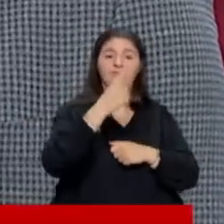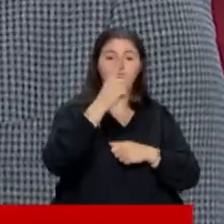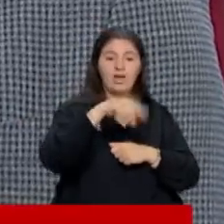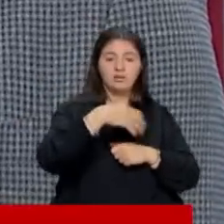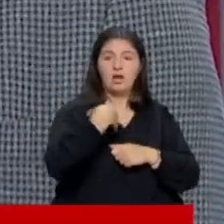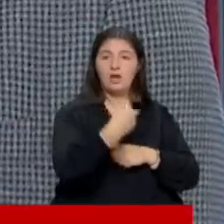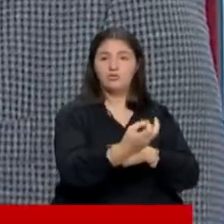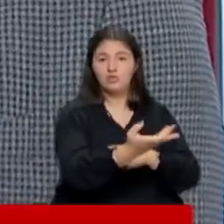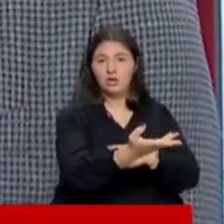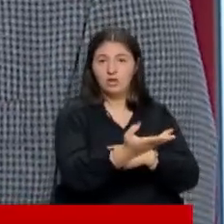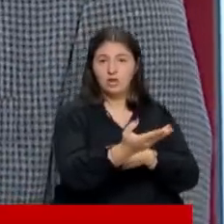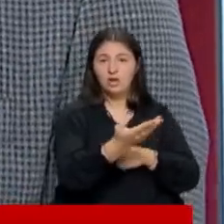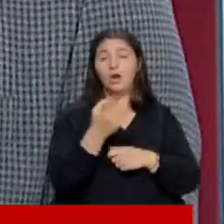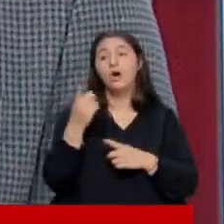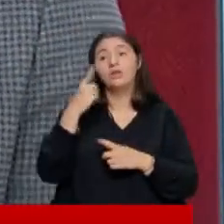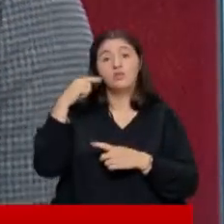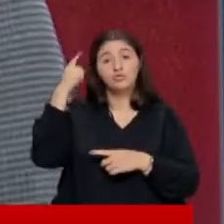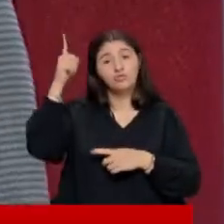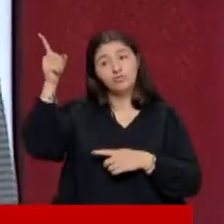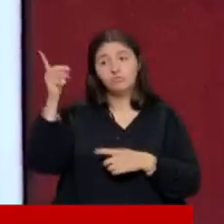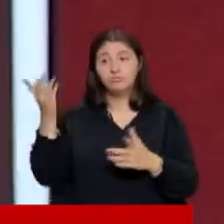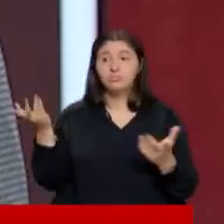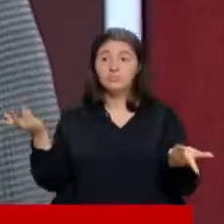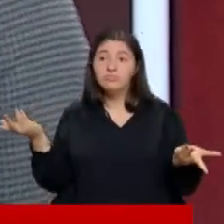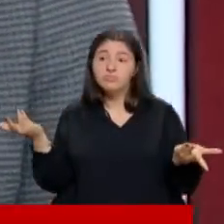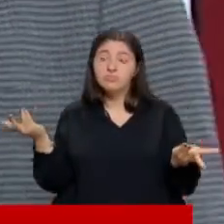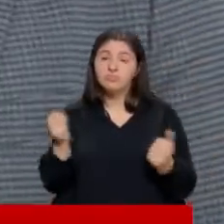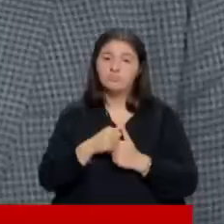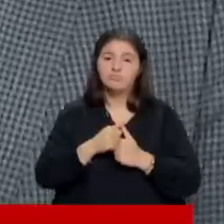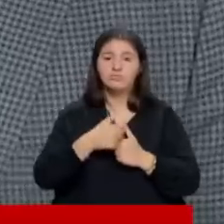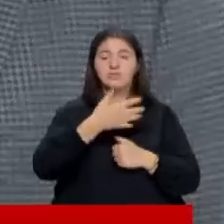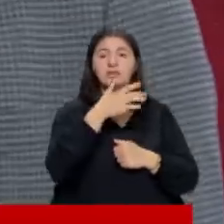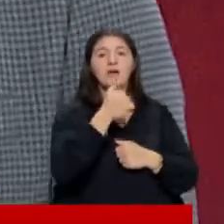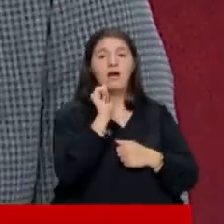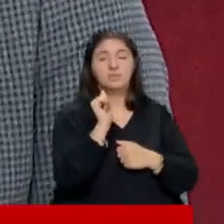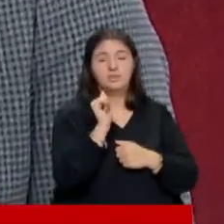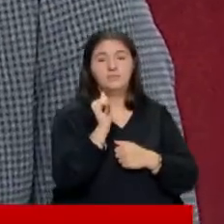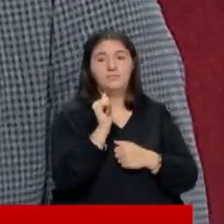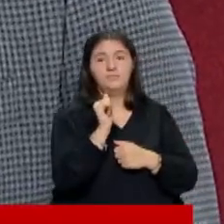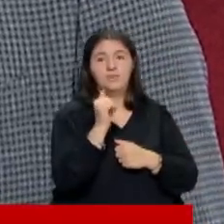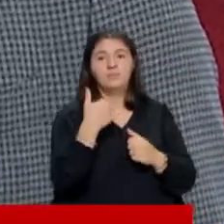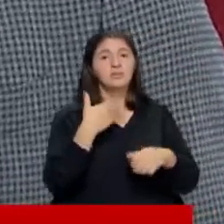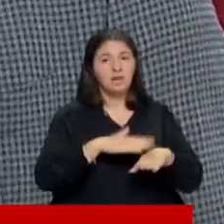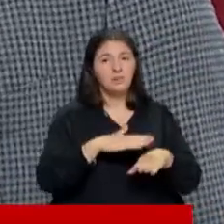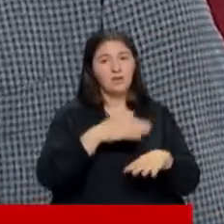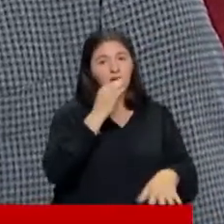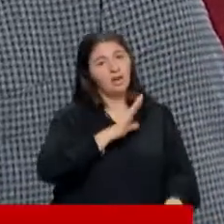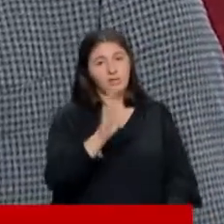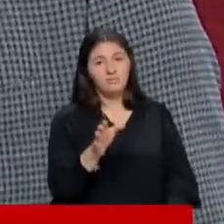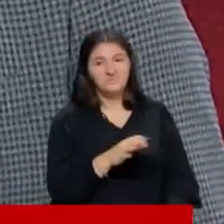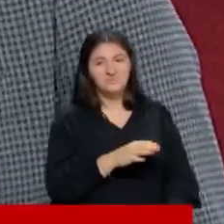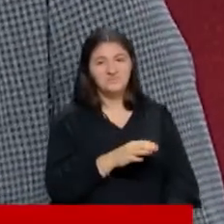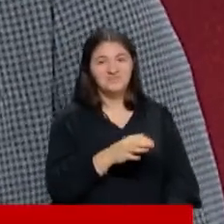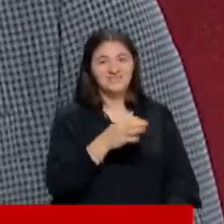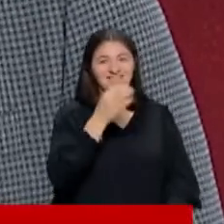alacak onu işte devlet düşünsün Deniz abi Biz ne yapalım Ankara'ya gidelim